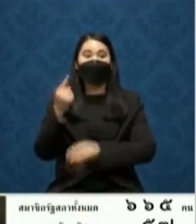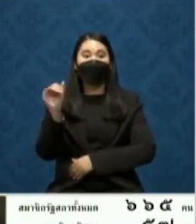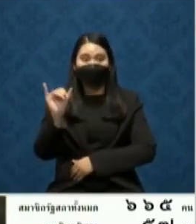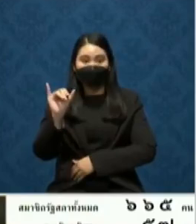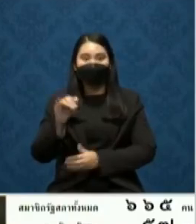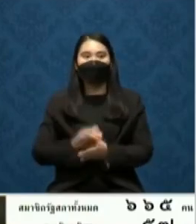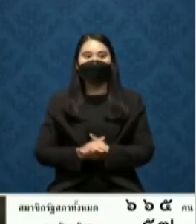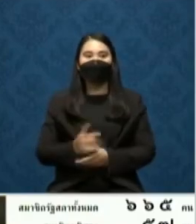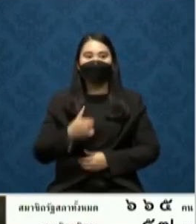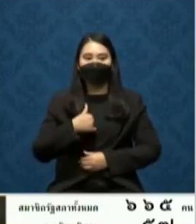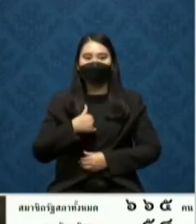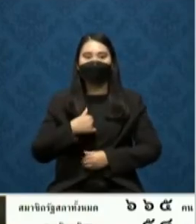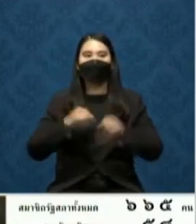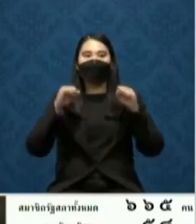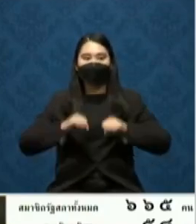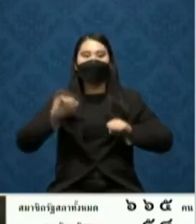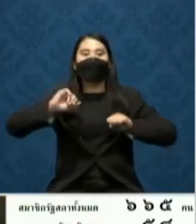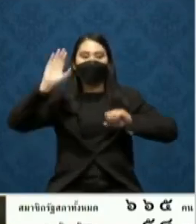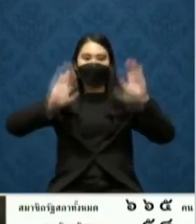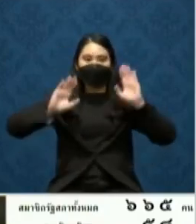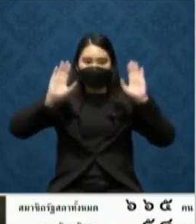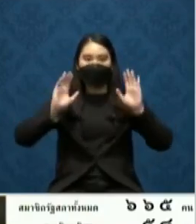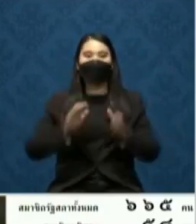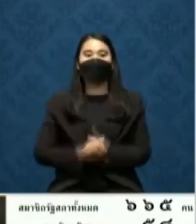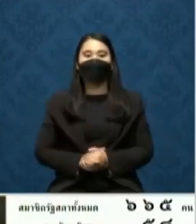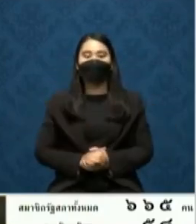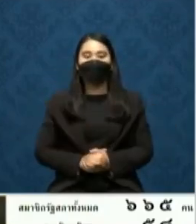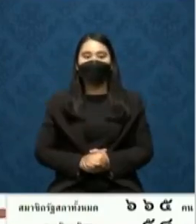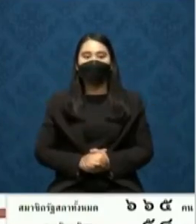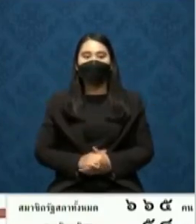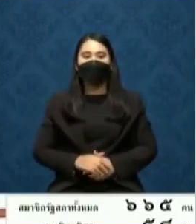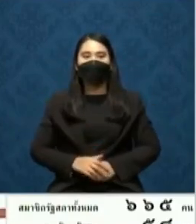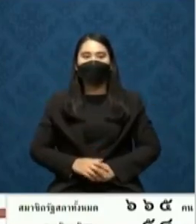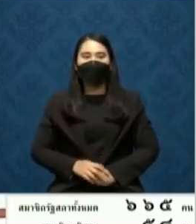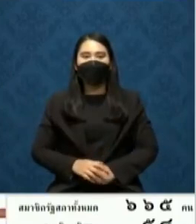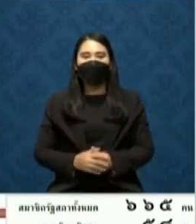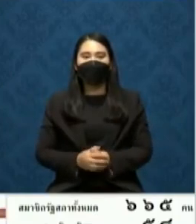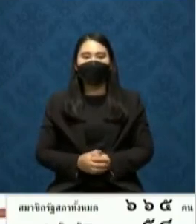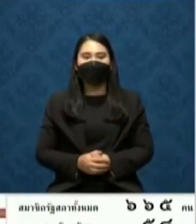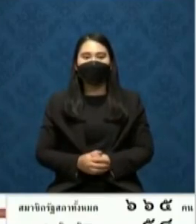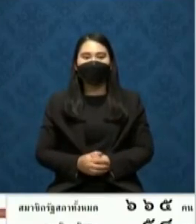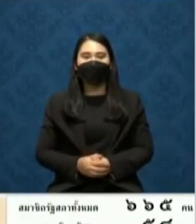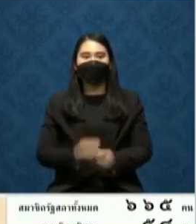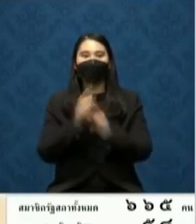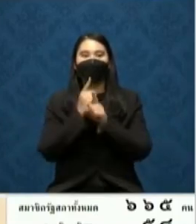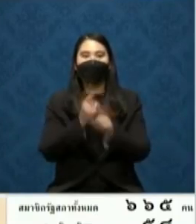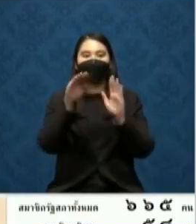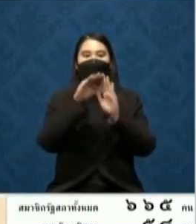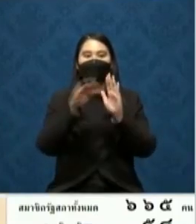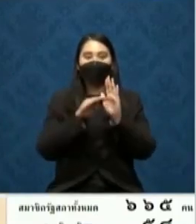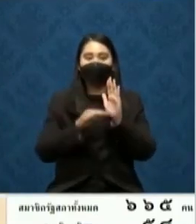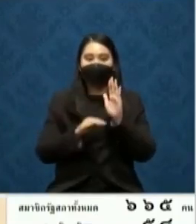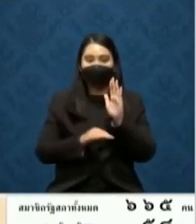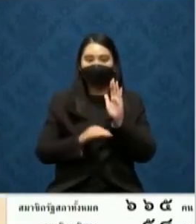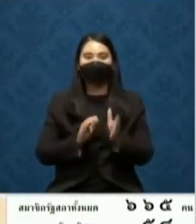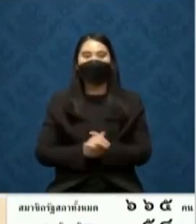รู้อยู่แก่ใจทุกฝ่ายเลยว่าทำไปแล้วไม่ได้อะไรเพียงแต่ต้องการจะเอาการปราศั